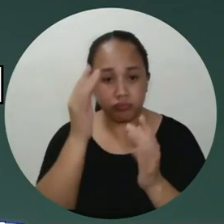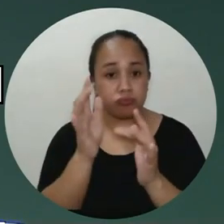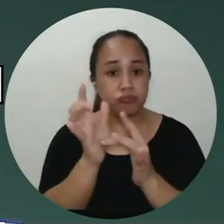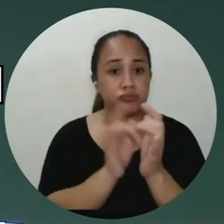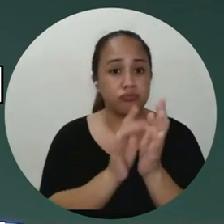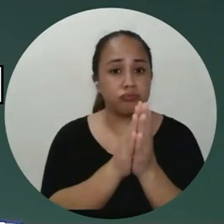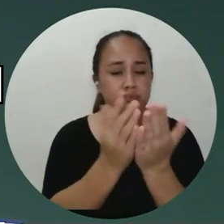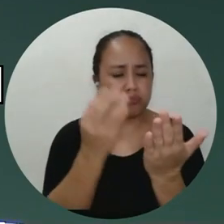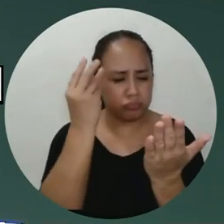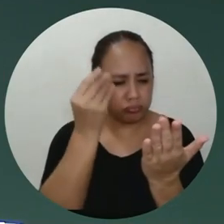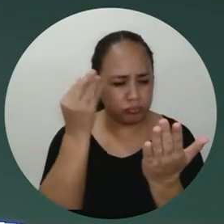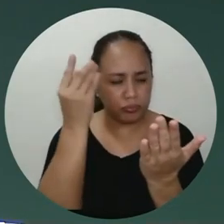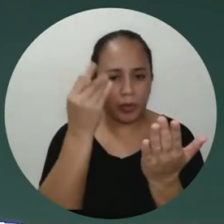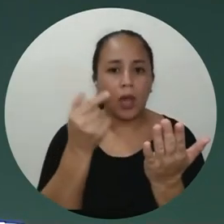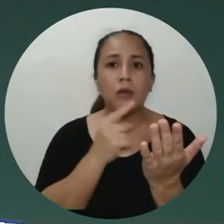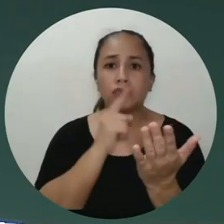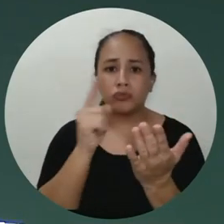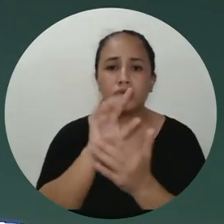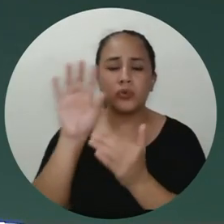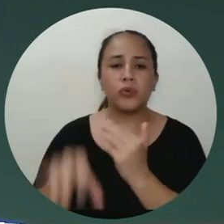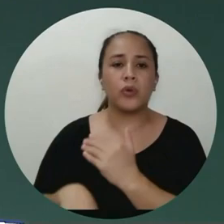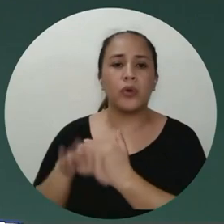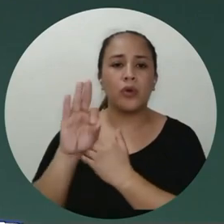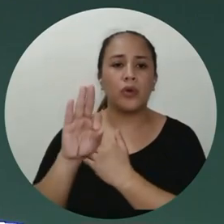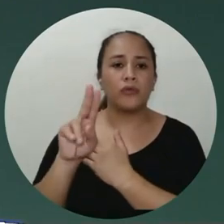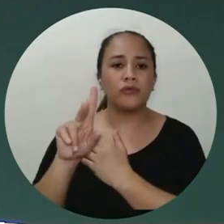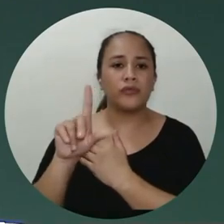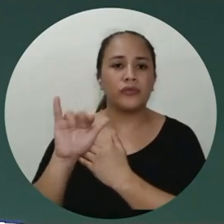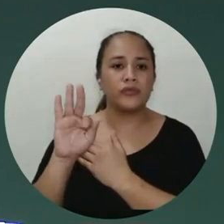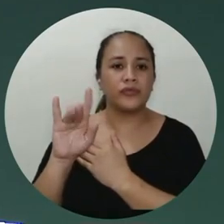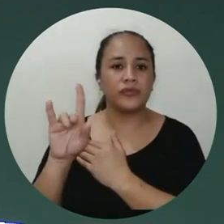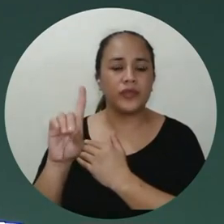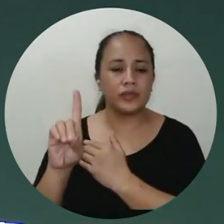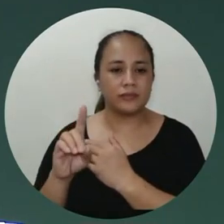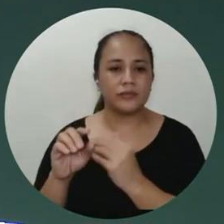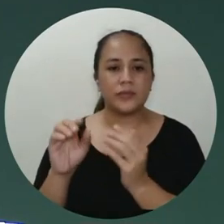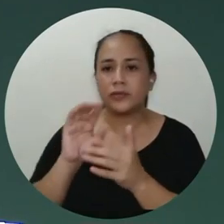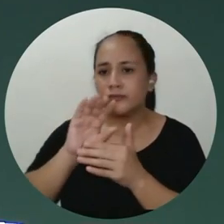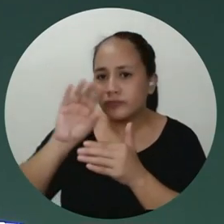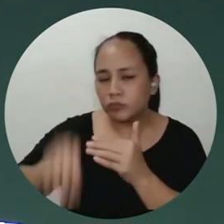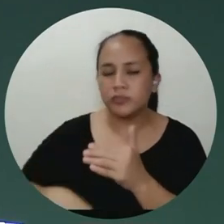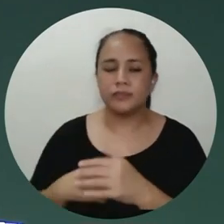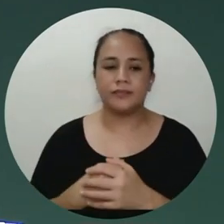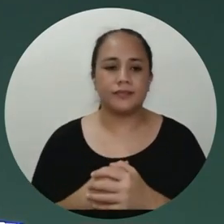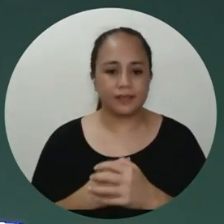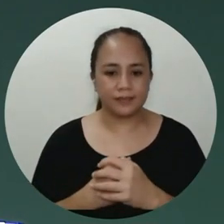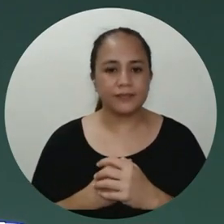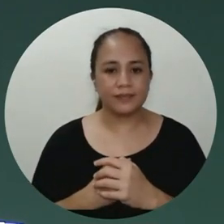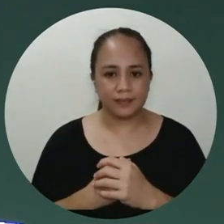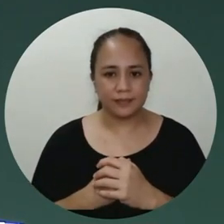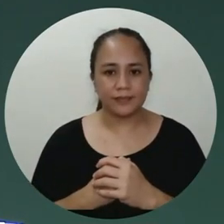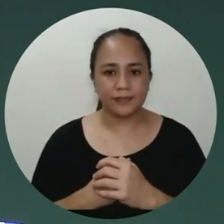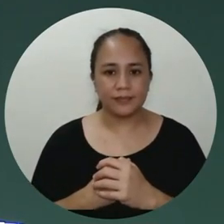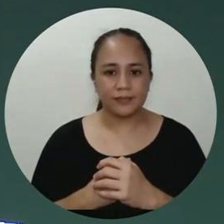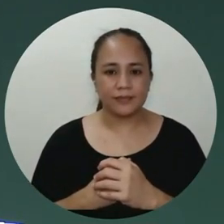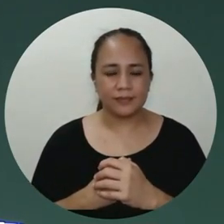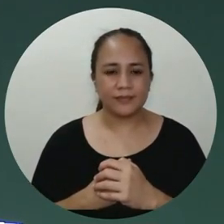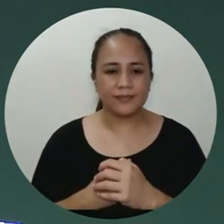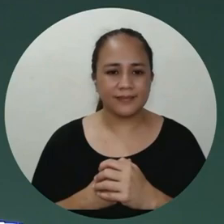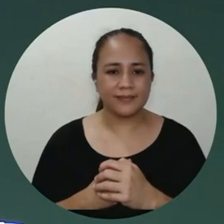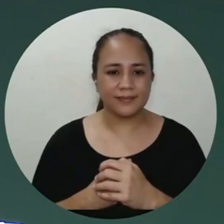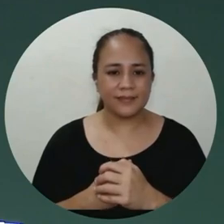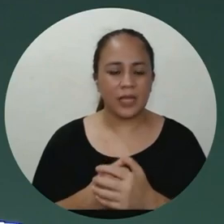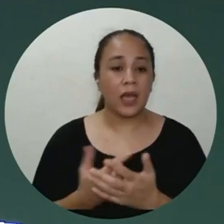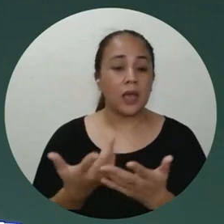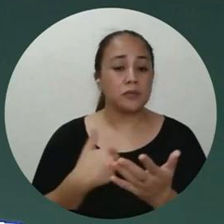will be fulfilled. 그래서 사단이 이 예배는 드리는데 말씀은 하나도 남지 못하게 만들어 버려. And that's